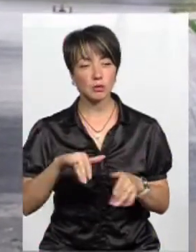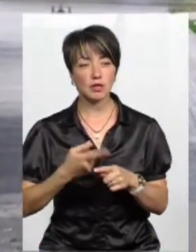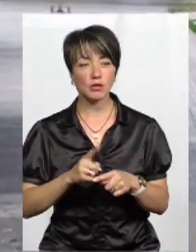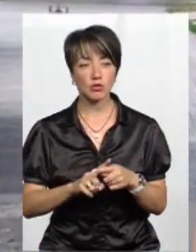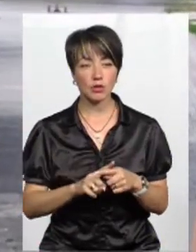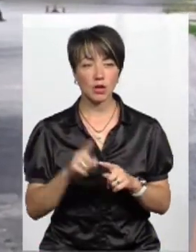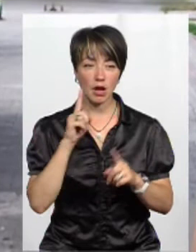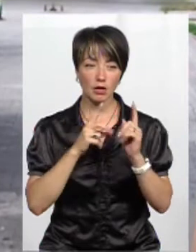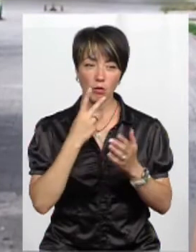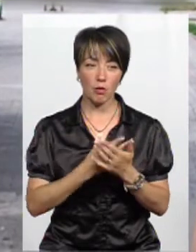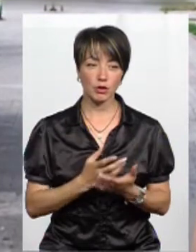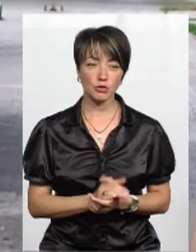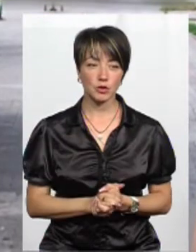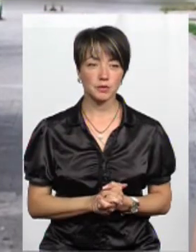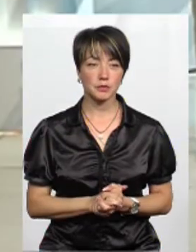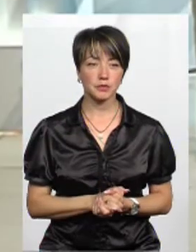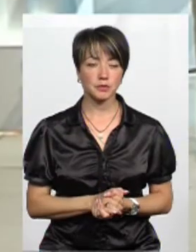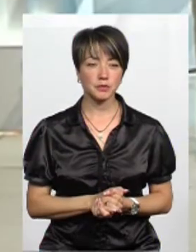Після цієї ради побачимо.